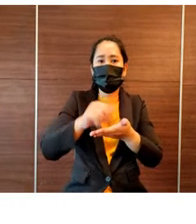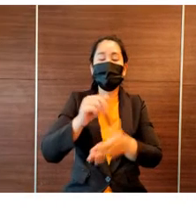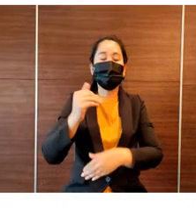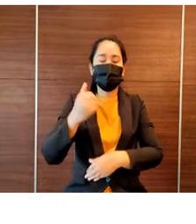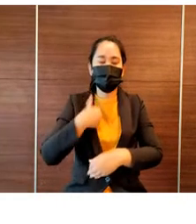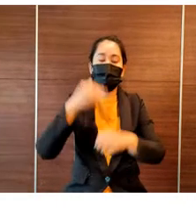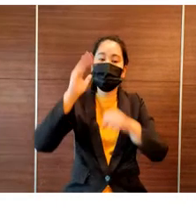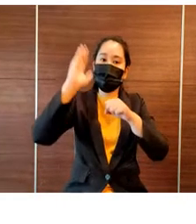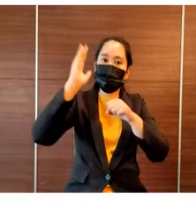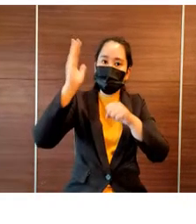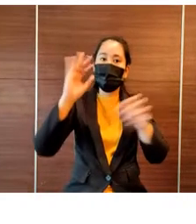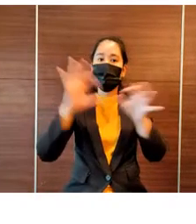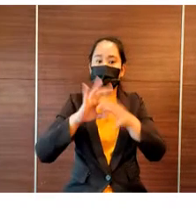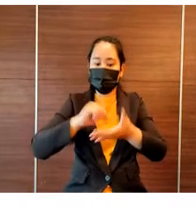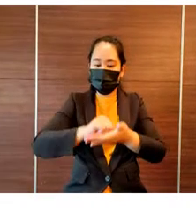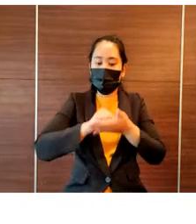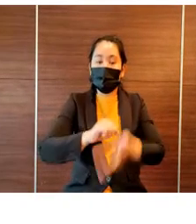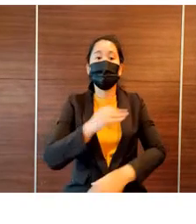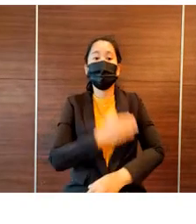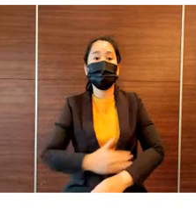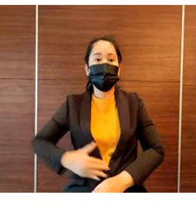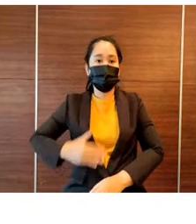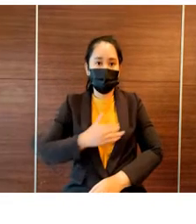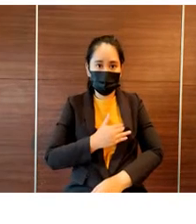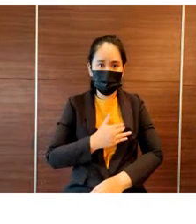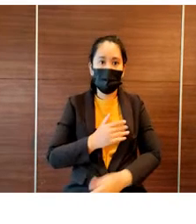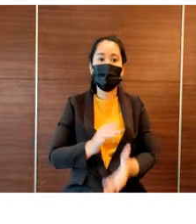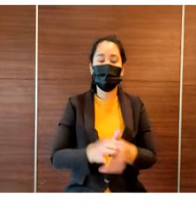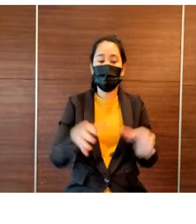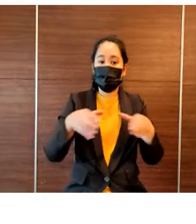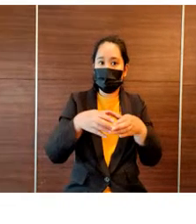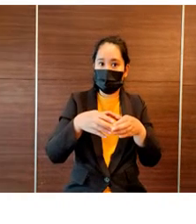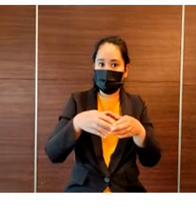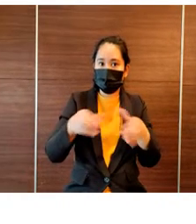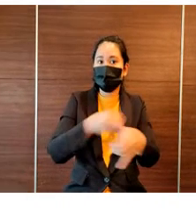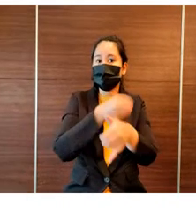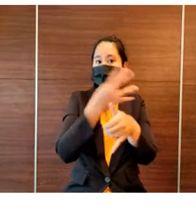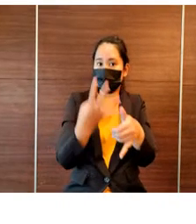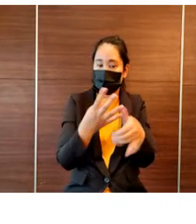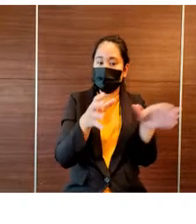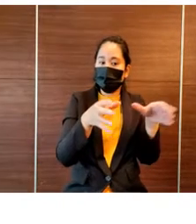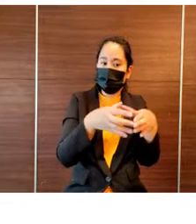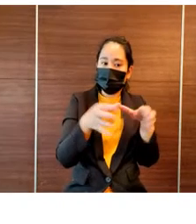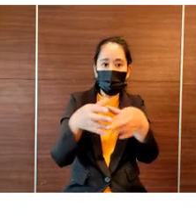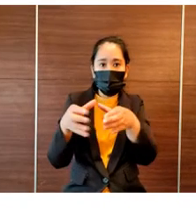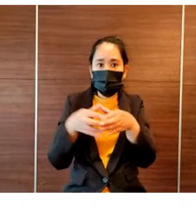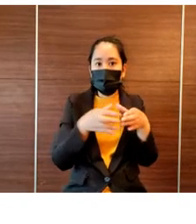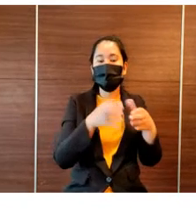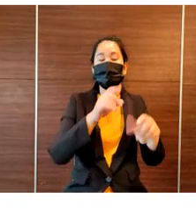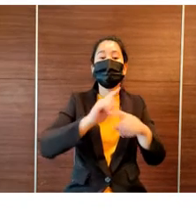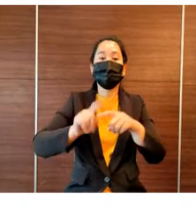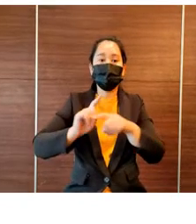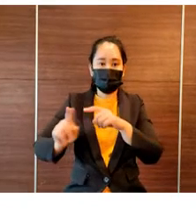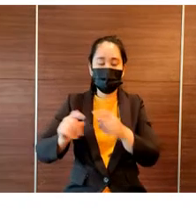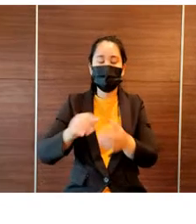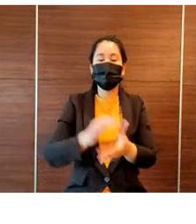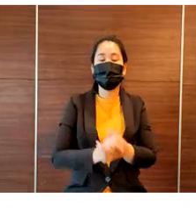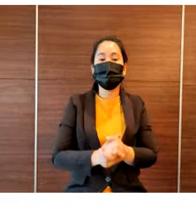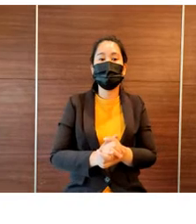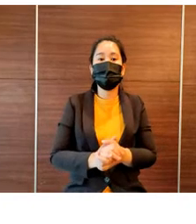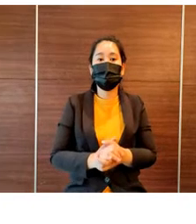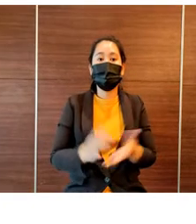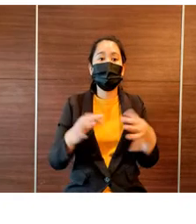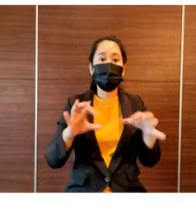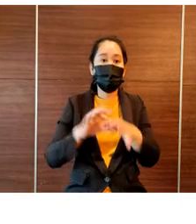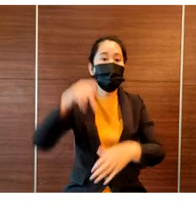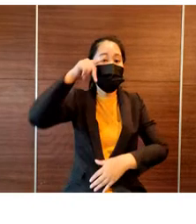การสุขภาพที่อยู่บนพื้นฐานของการเคารพความแตกต่างหลากหลายของผู้รับบริการนอกจากนั้นก็คือเรื่องเพศหลากหลายกับ